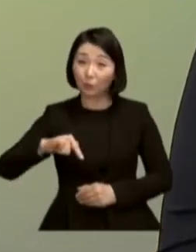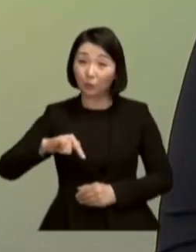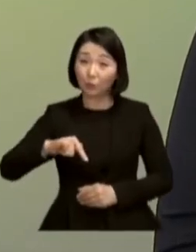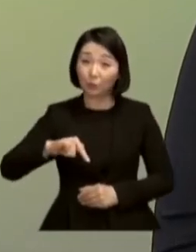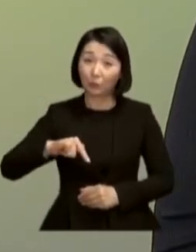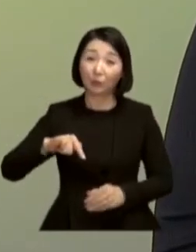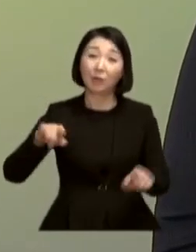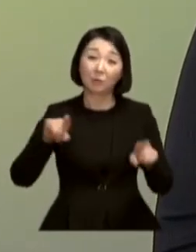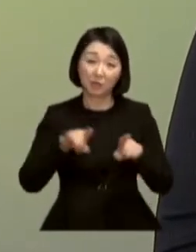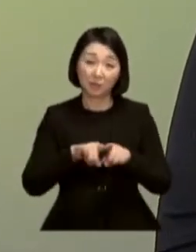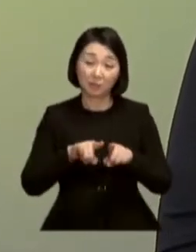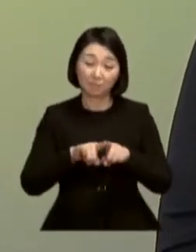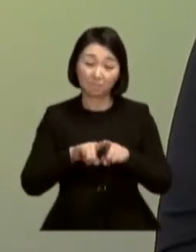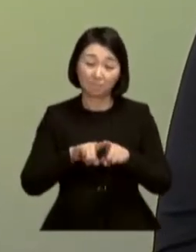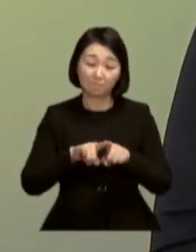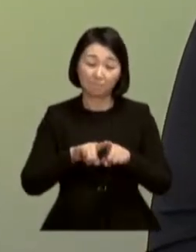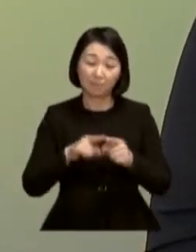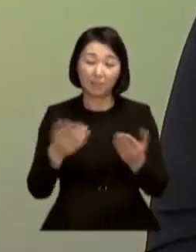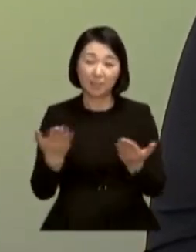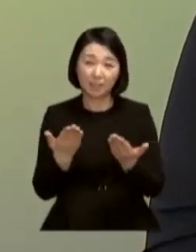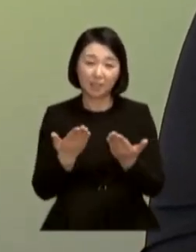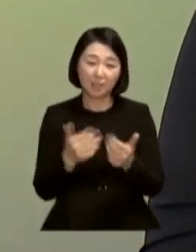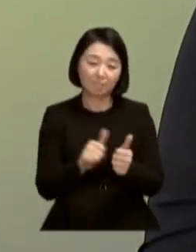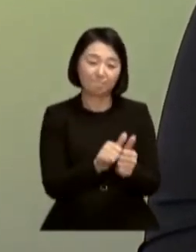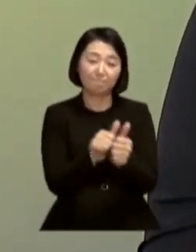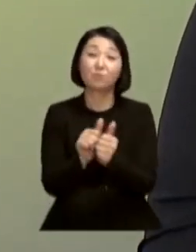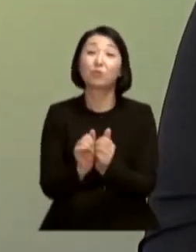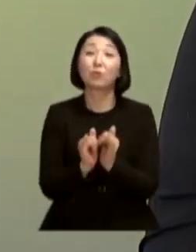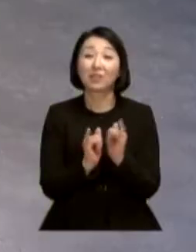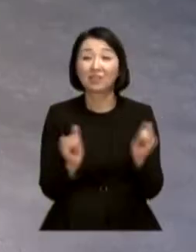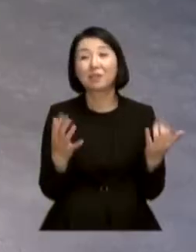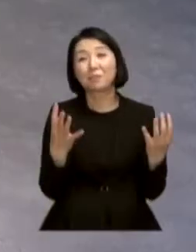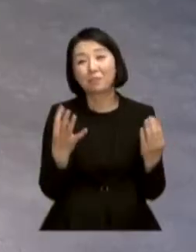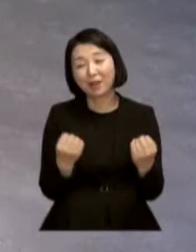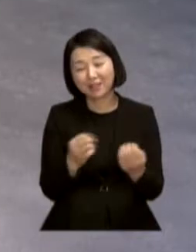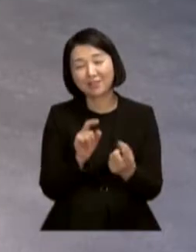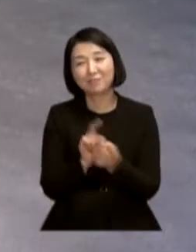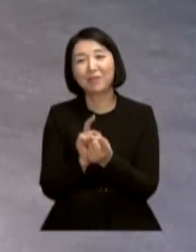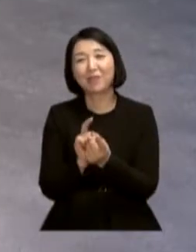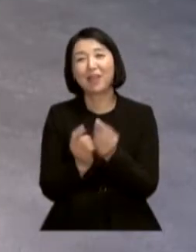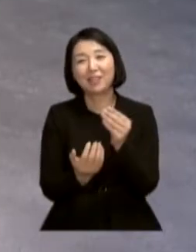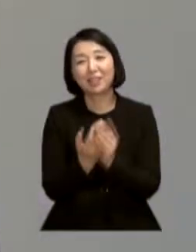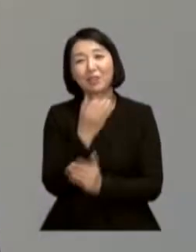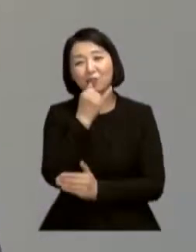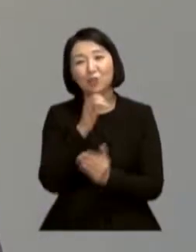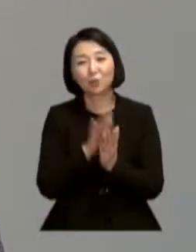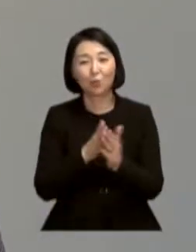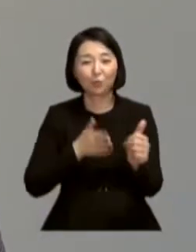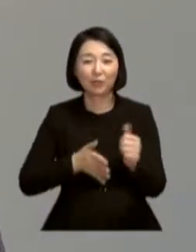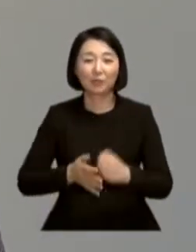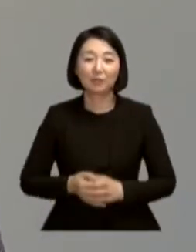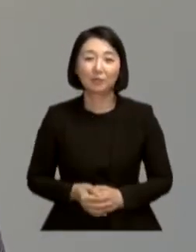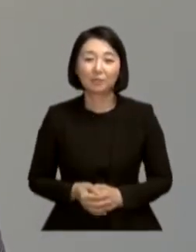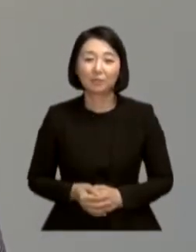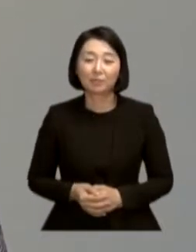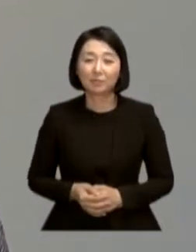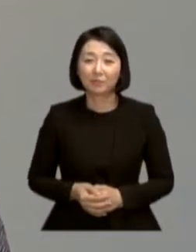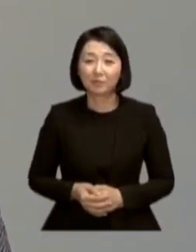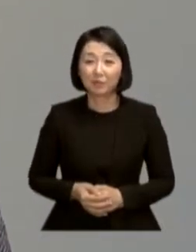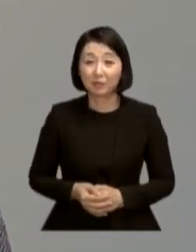있는 동역자들이 많이 생길 수 있도록 기도해 주시고요. 선교지에 있다 보니까 외로울 때가